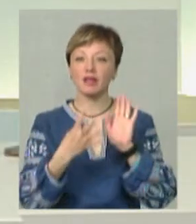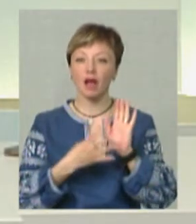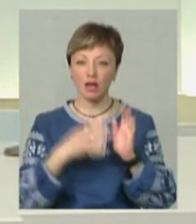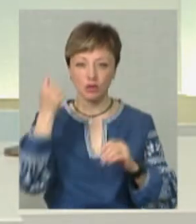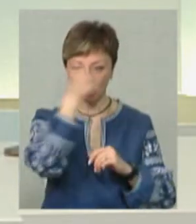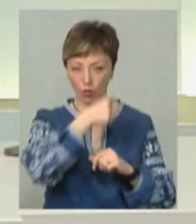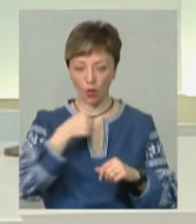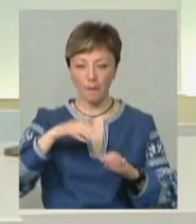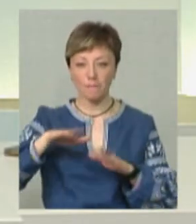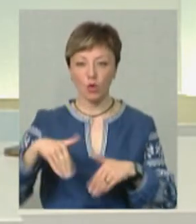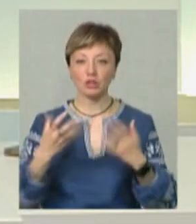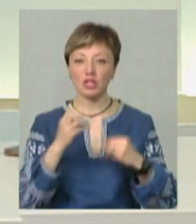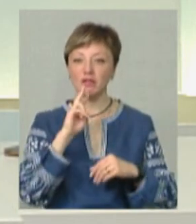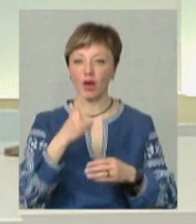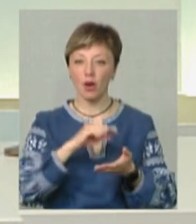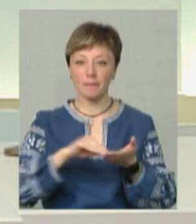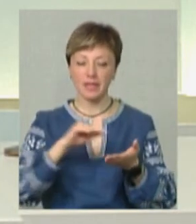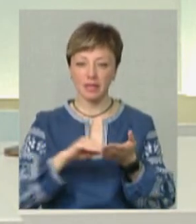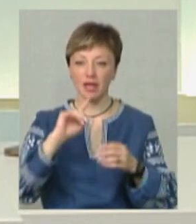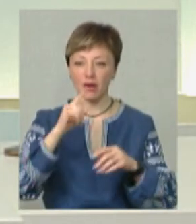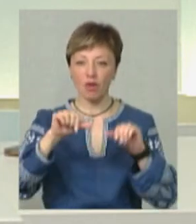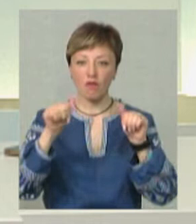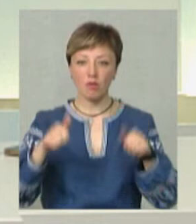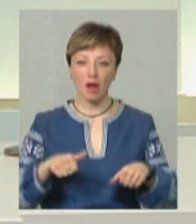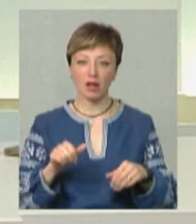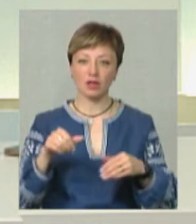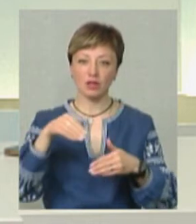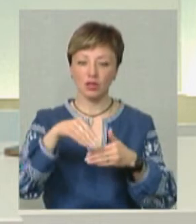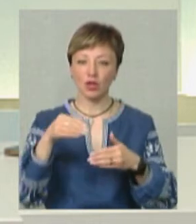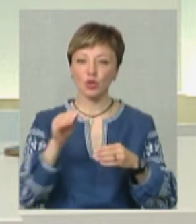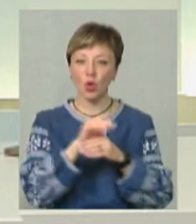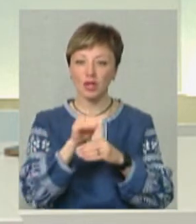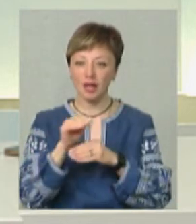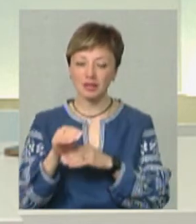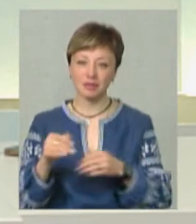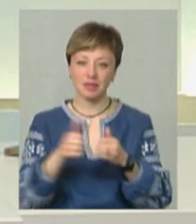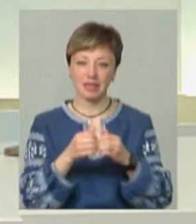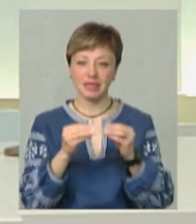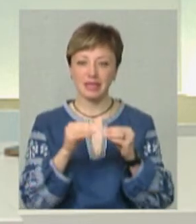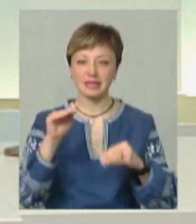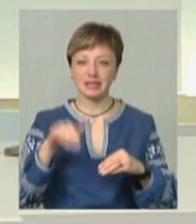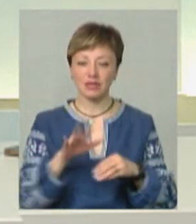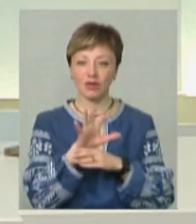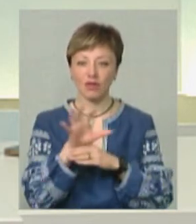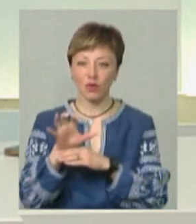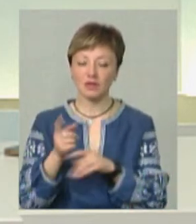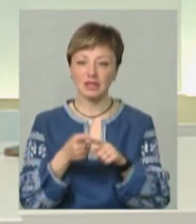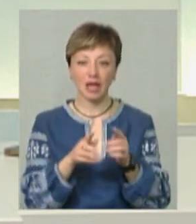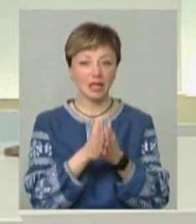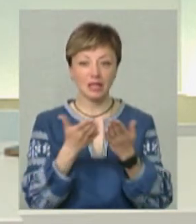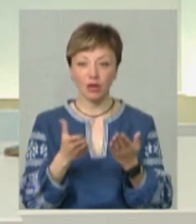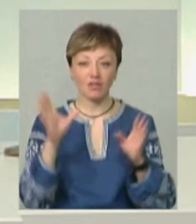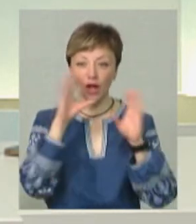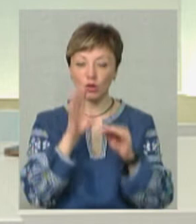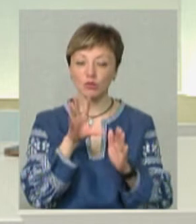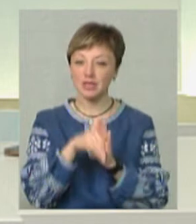2019 року. Потім ще два роки писала і цілий рік оформляла додатки, оскільки зібрано біля 10 тисяч світлин. І в цю книгу, якщо чесно,